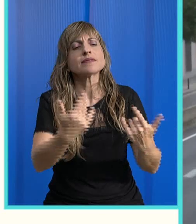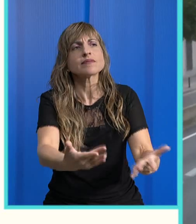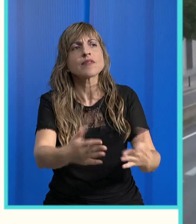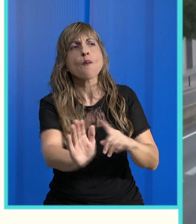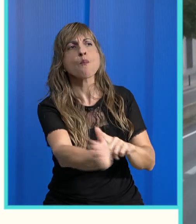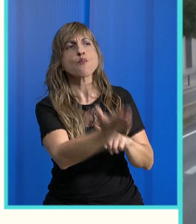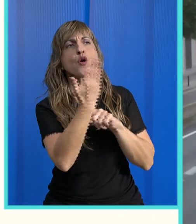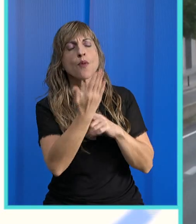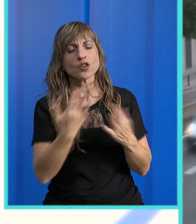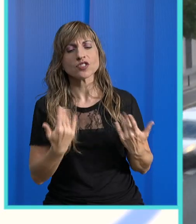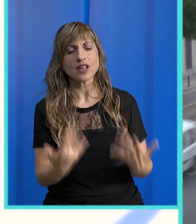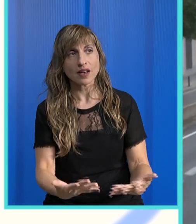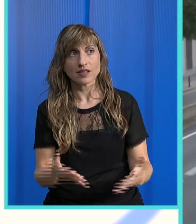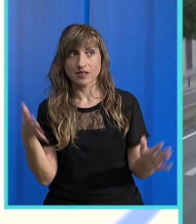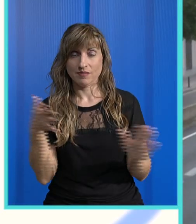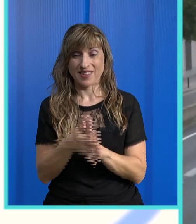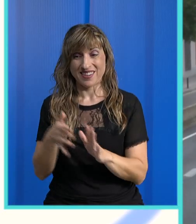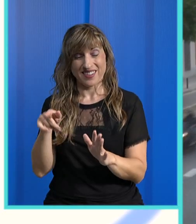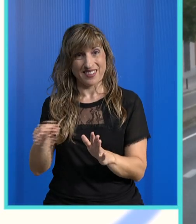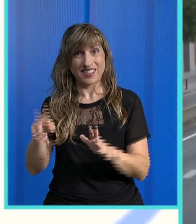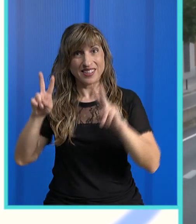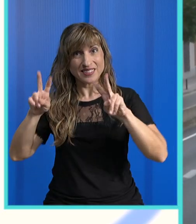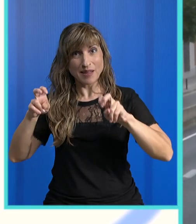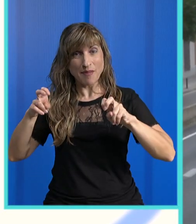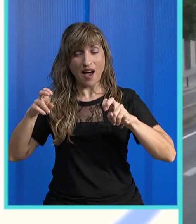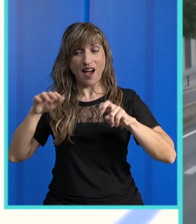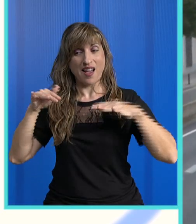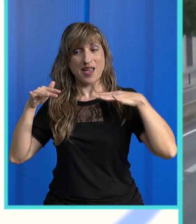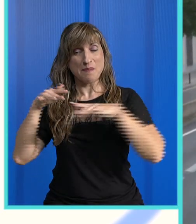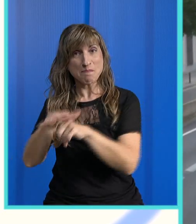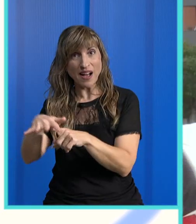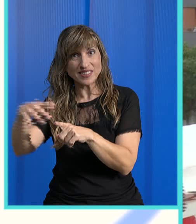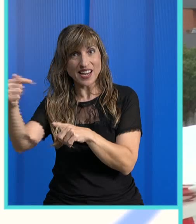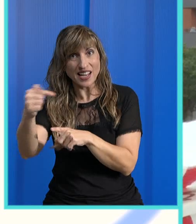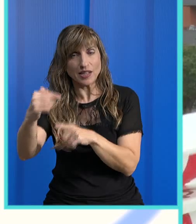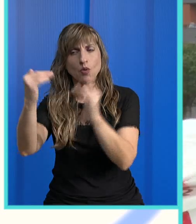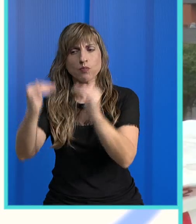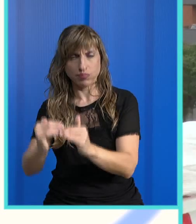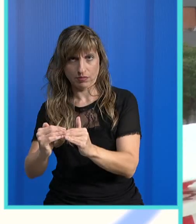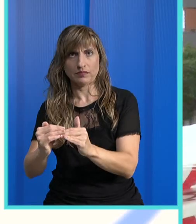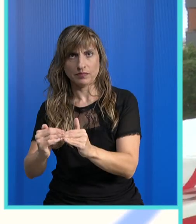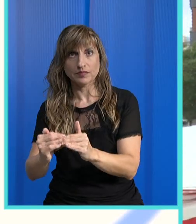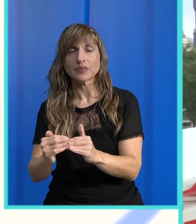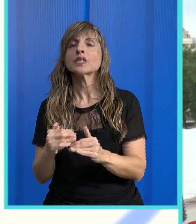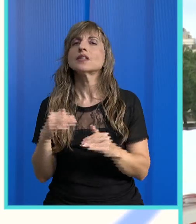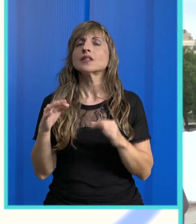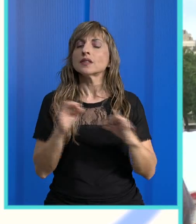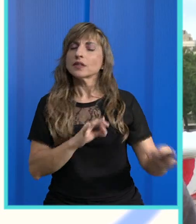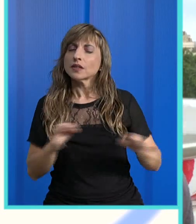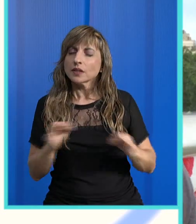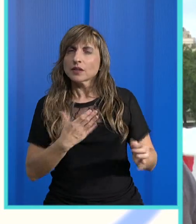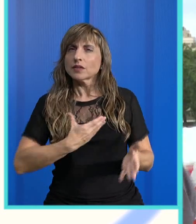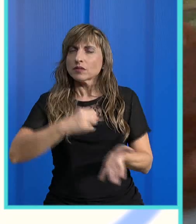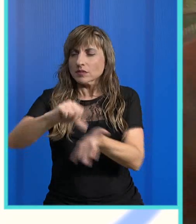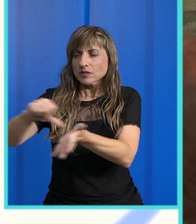proposta per reduir l'impacte negatiu en la salut dels badalonins. Per aconseguir-ho preparen conjuntament amb altres municipis afectats